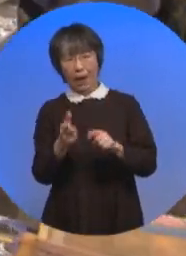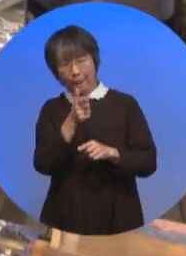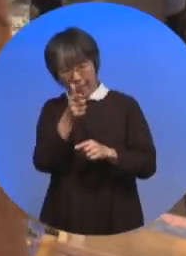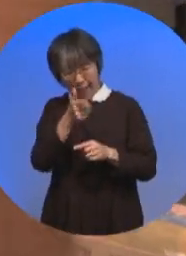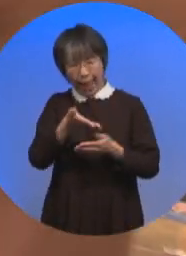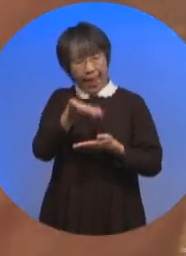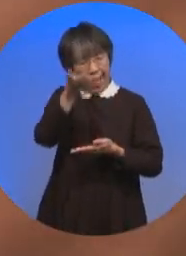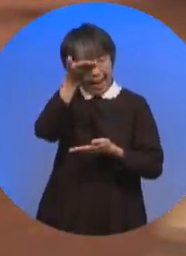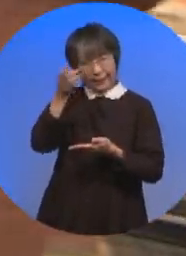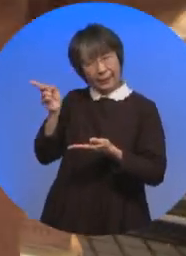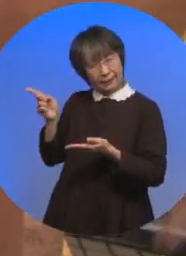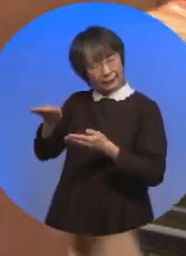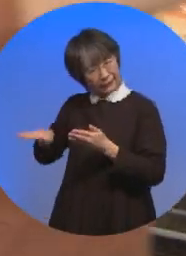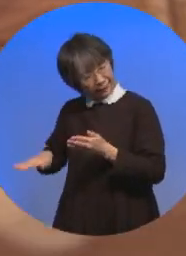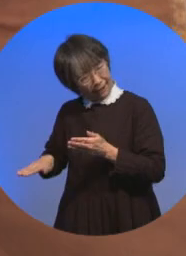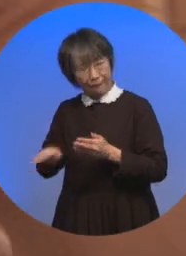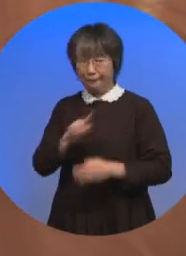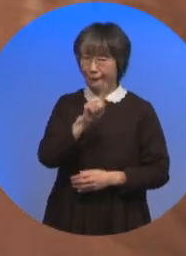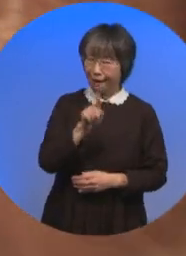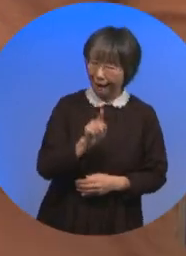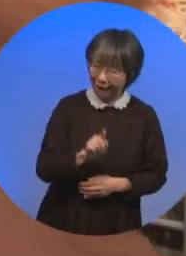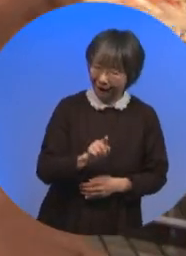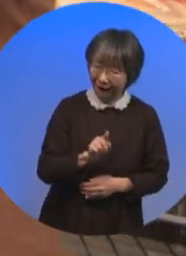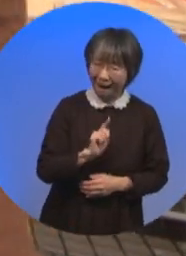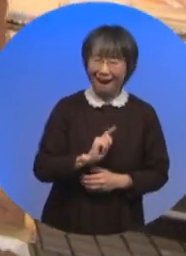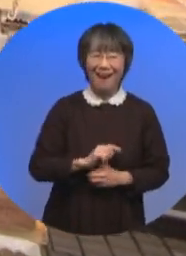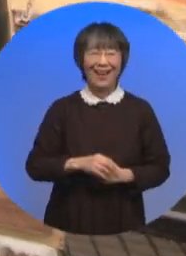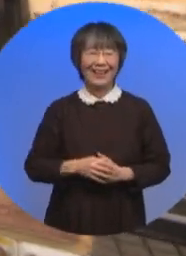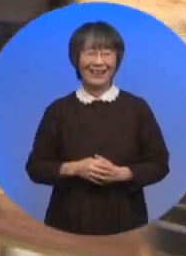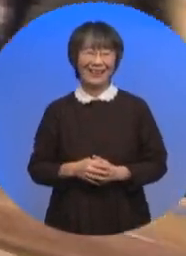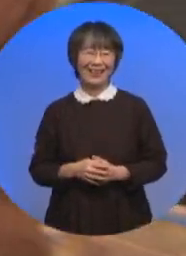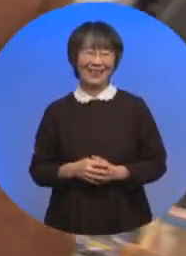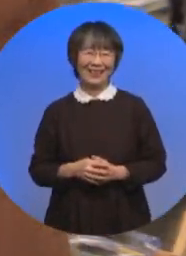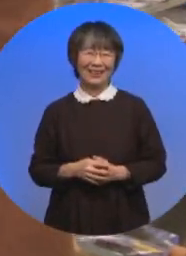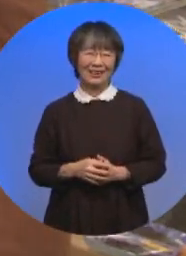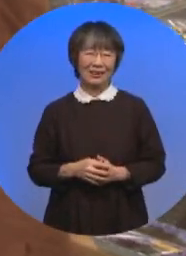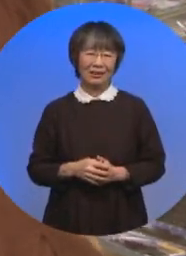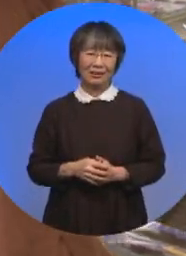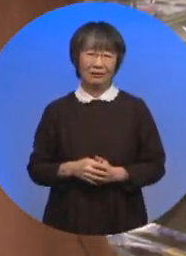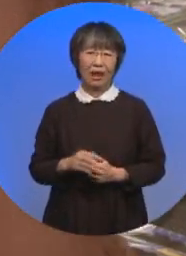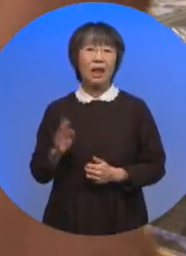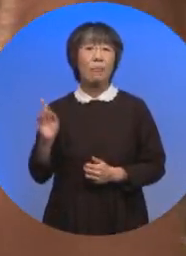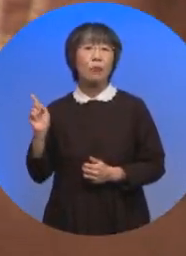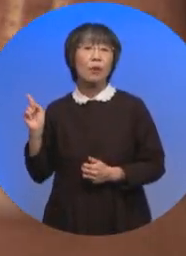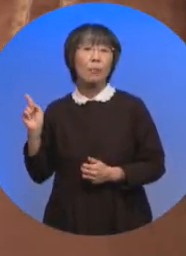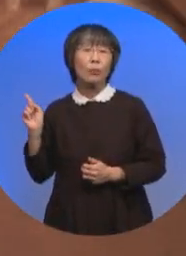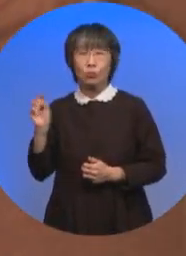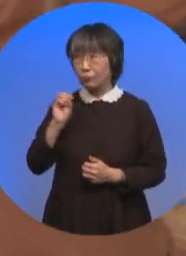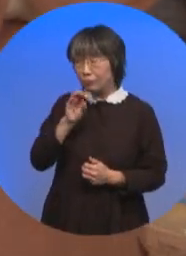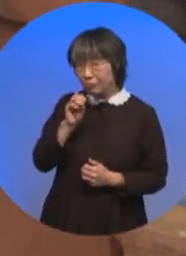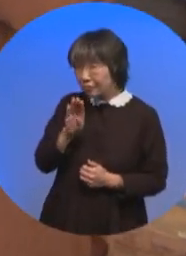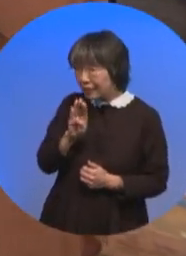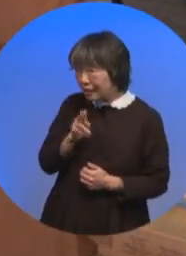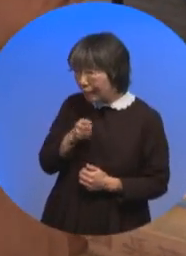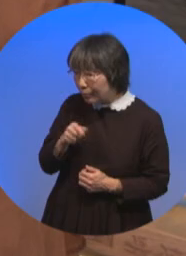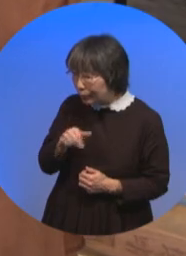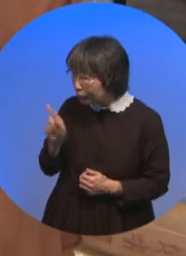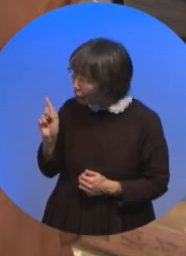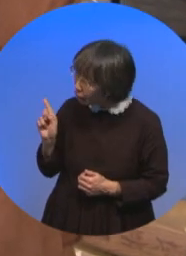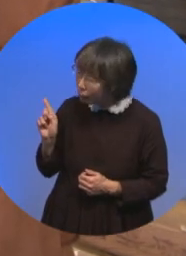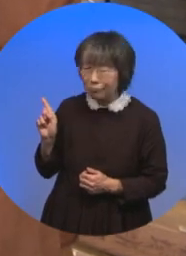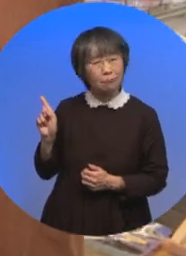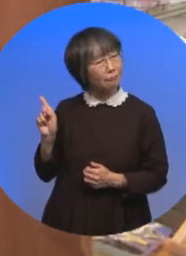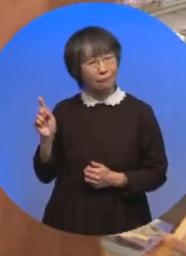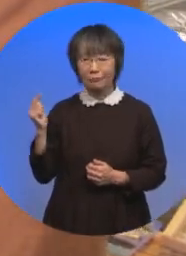。もうこう、何も誰もカメラ向いてないと一人でケバブ。 確かに、あんなにケバブ言うてんのにスルーやった な。スルーでし